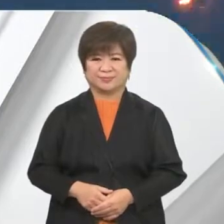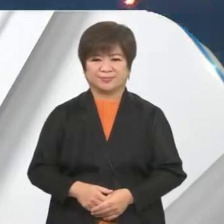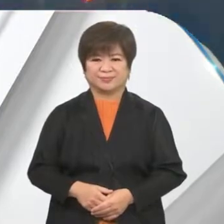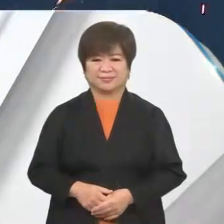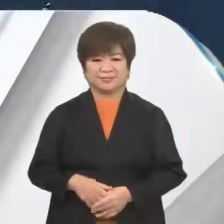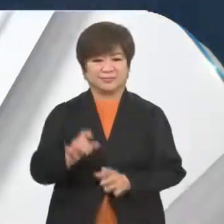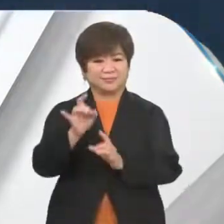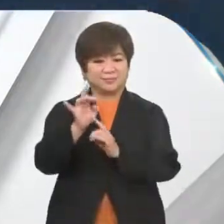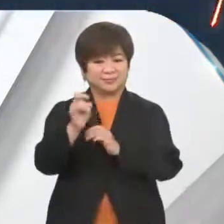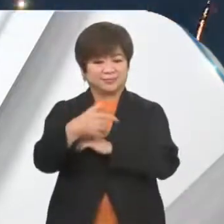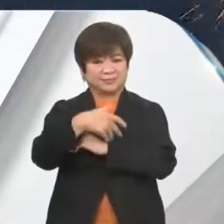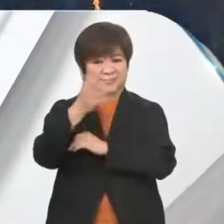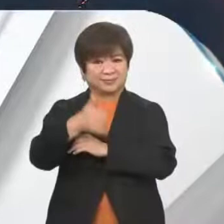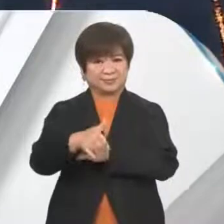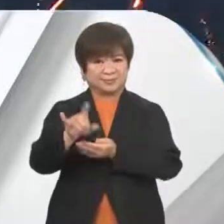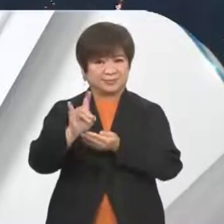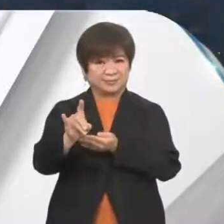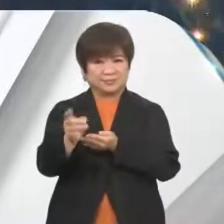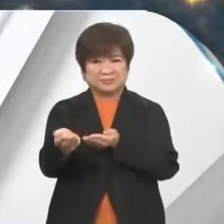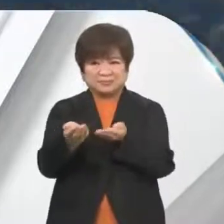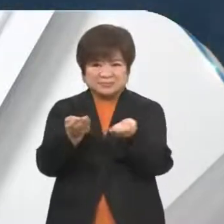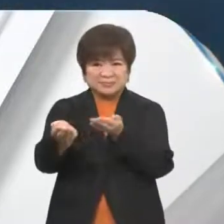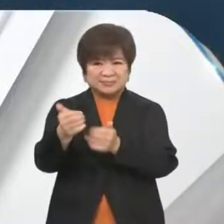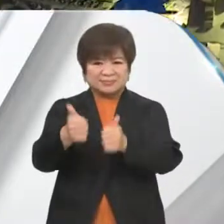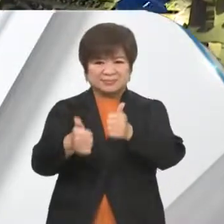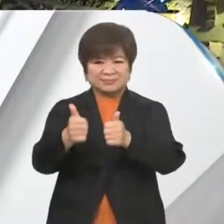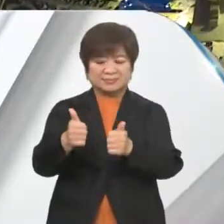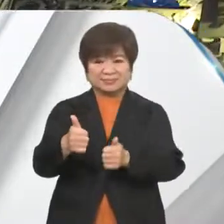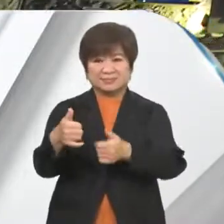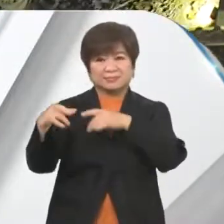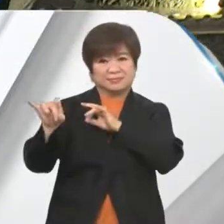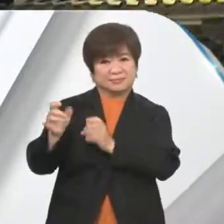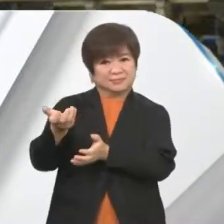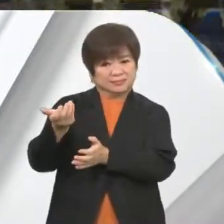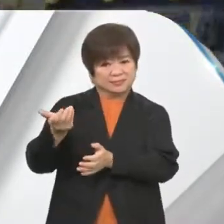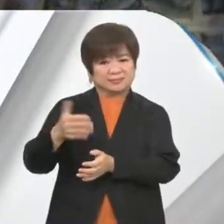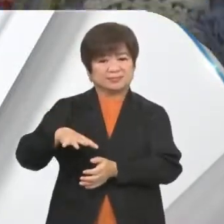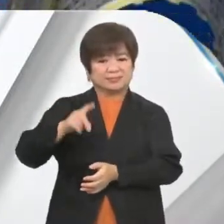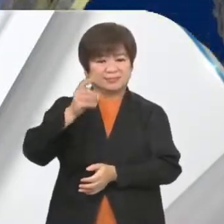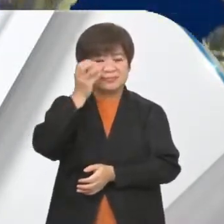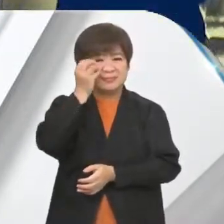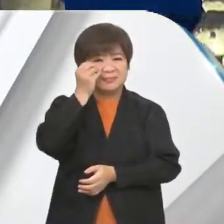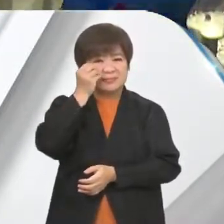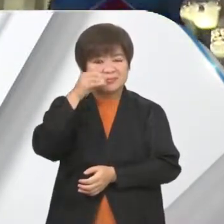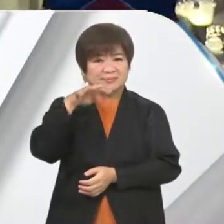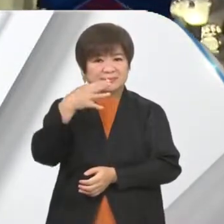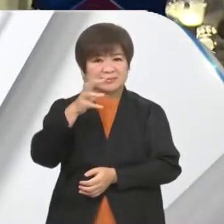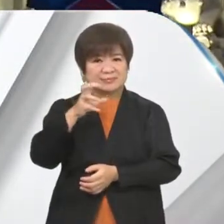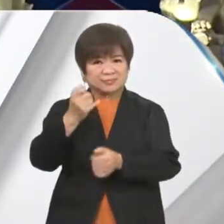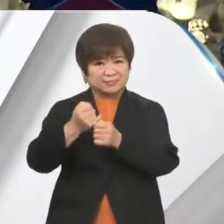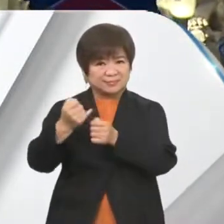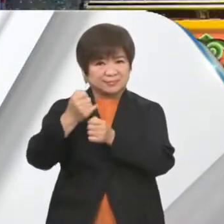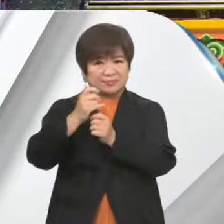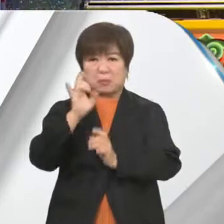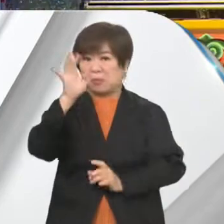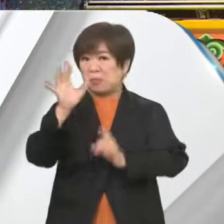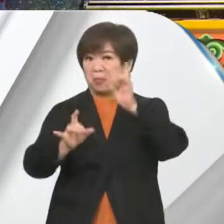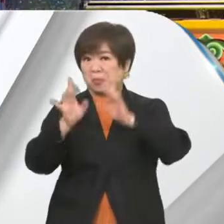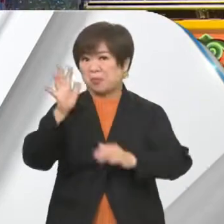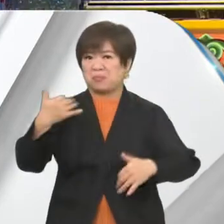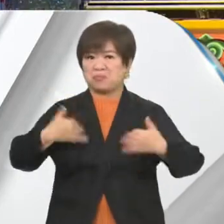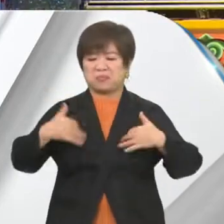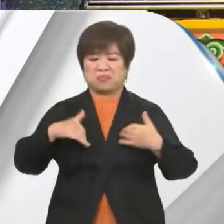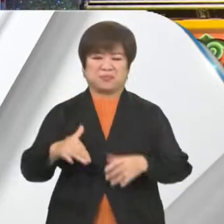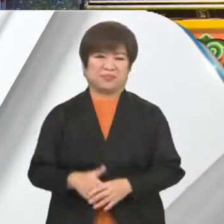新竹演唱比龙船赛以前做演戏，忙表演以前先看四百八十秒的天花炮，民众没知道当欢喜。